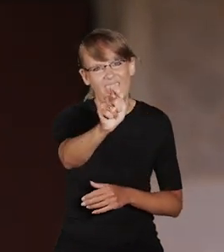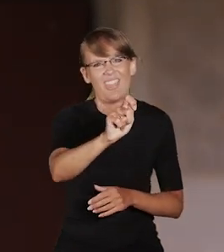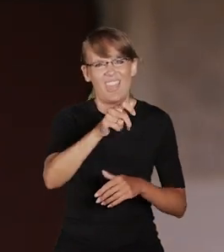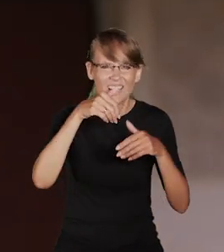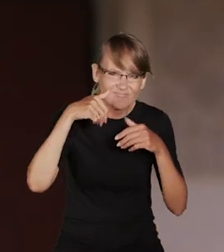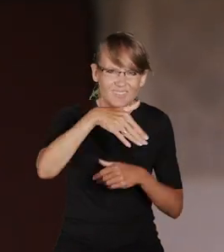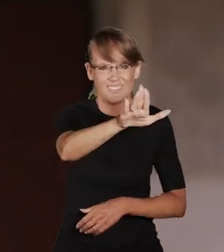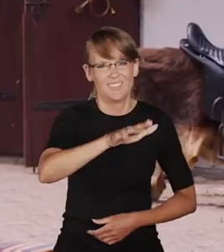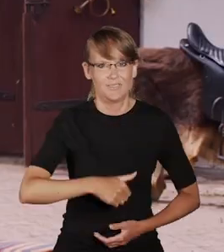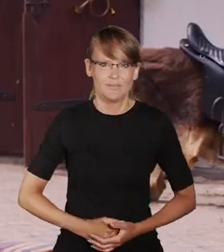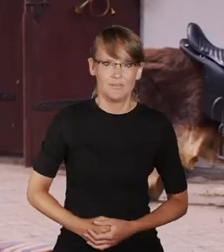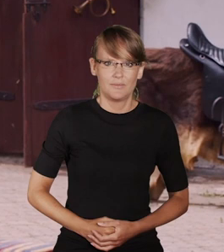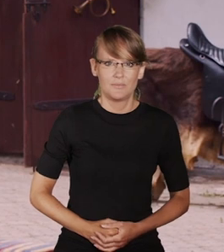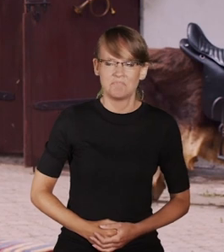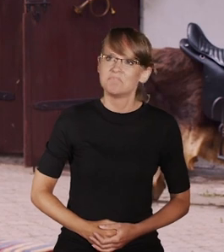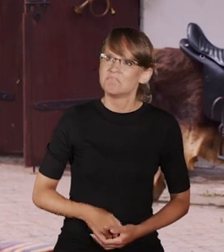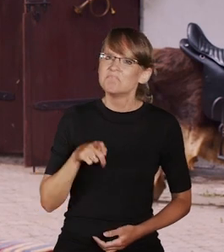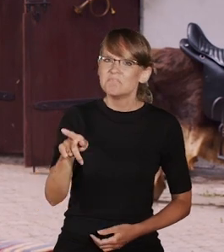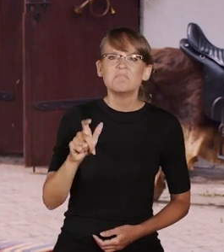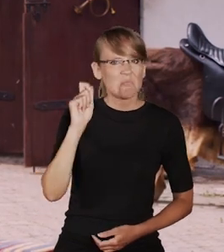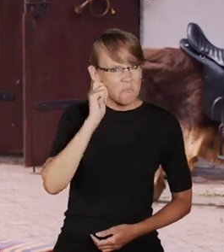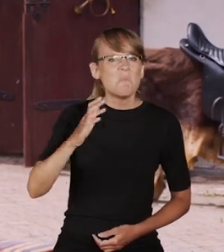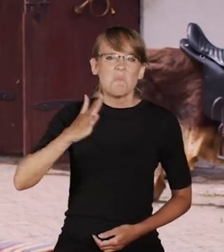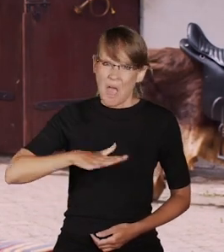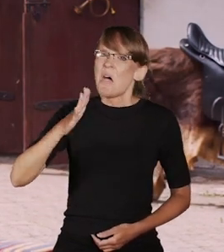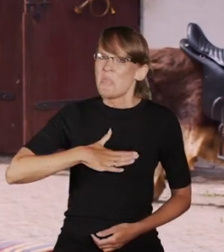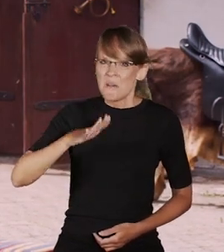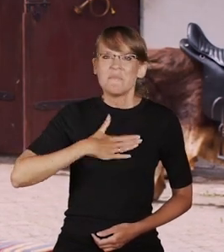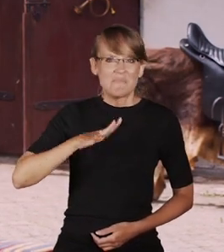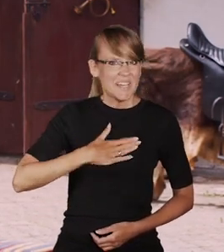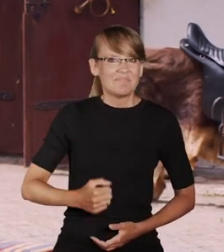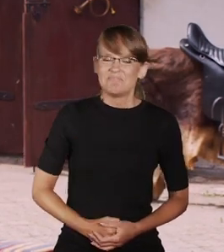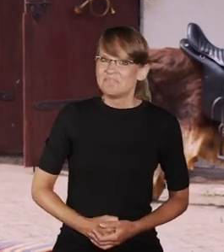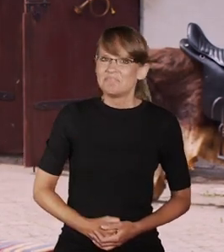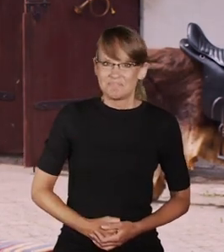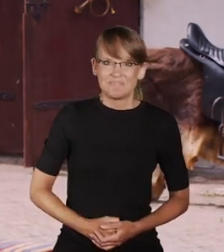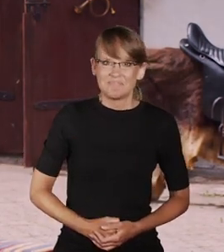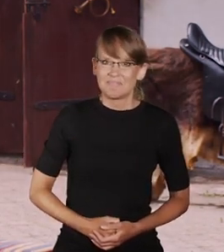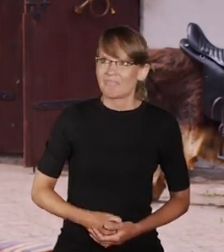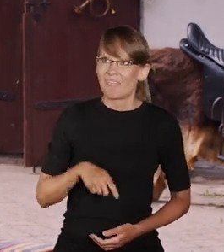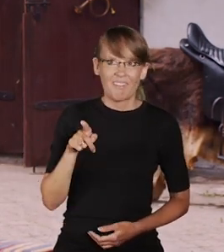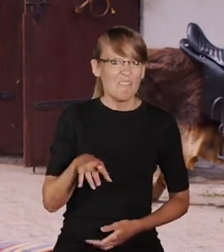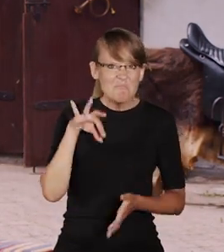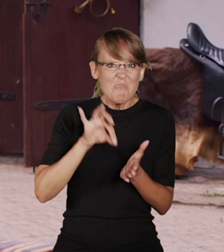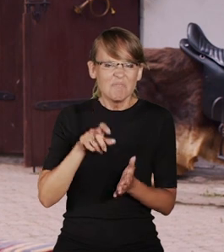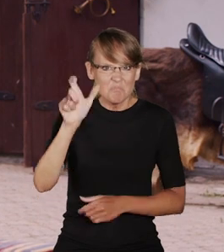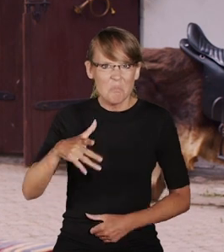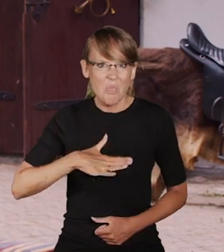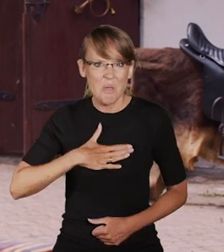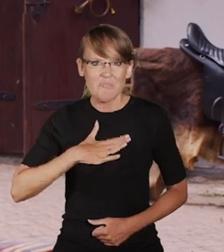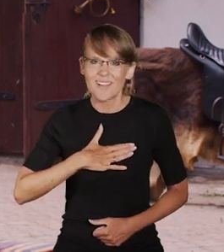A żal zabijać. Dobrodzieju, w imię ojca i syna, jedźże